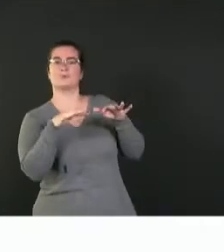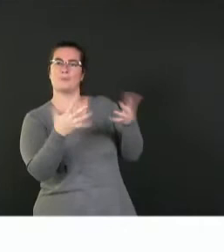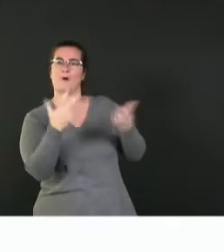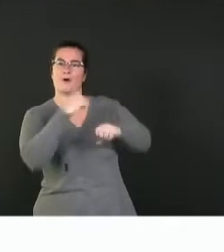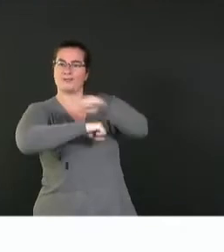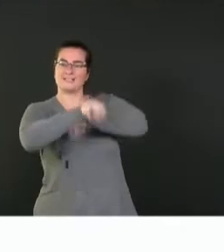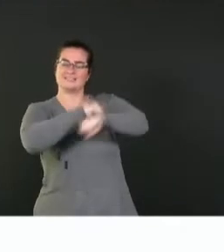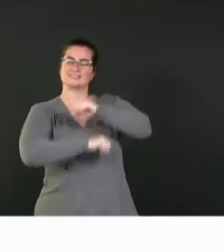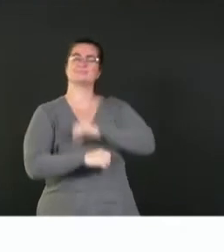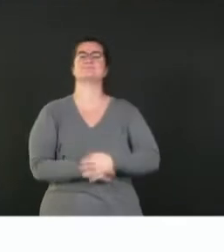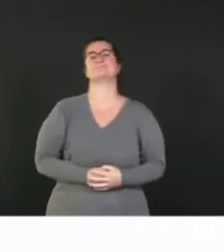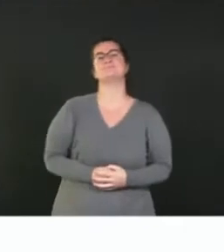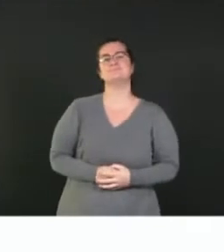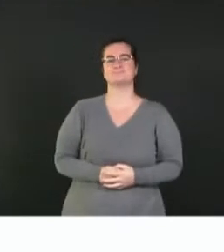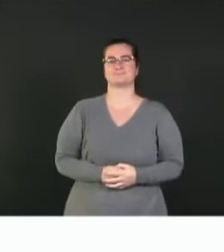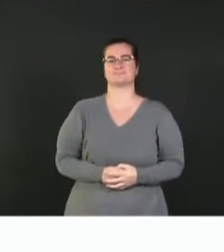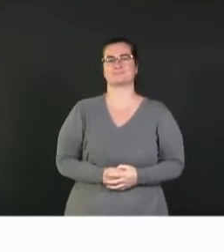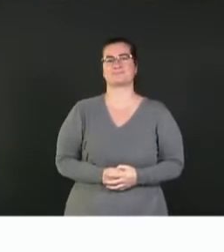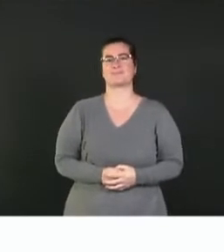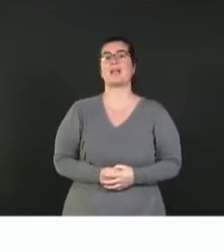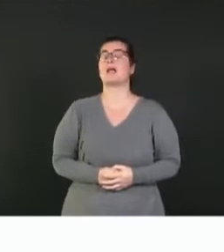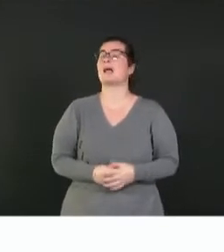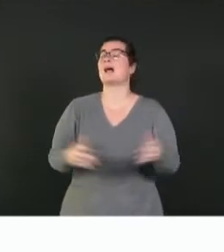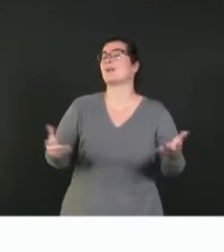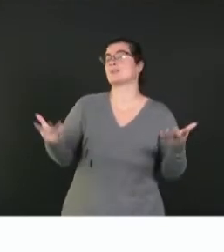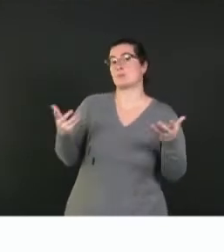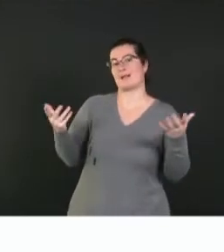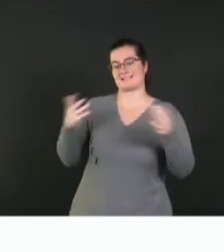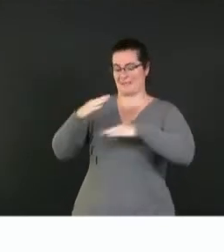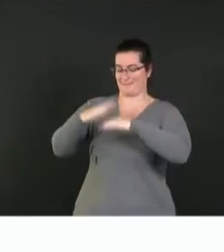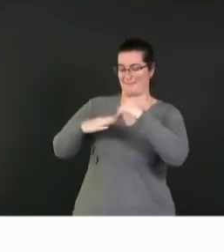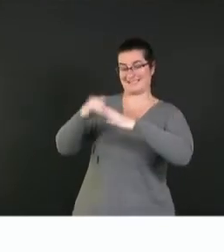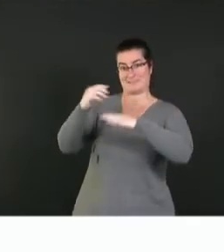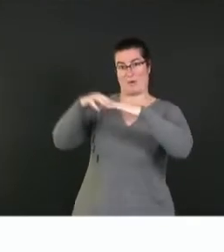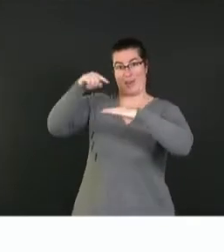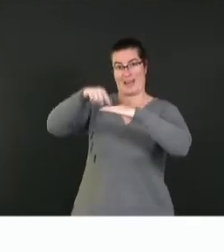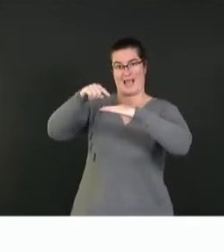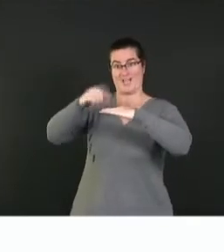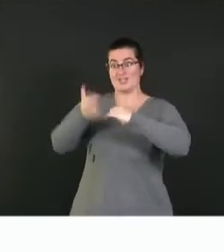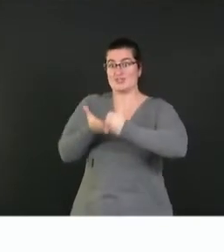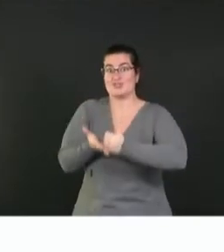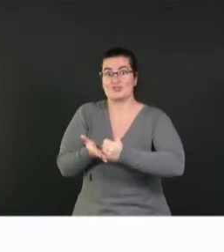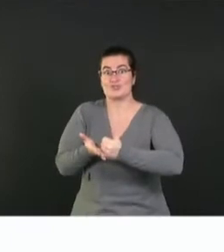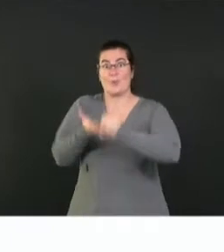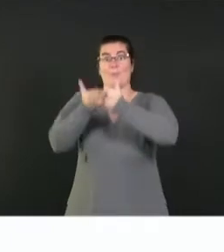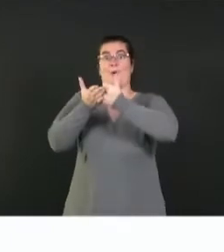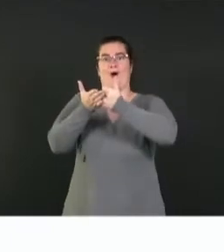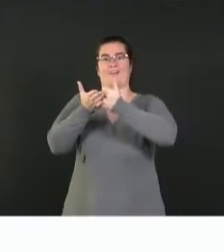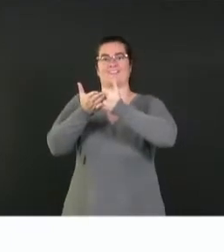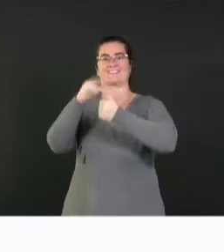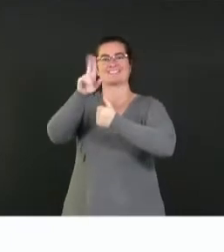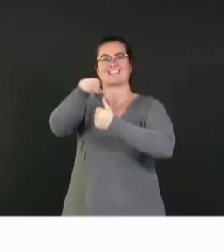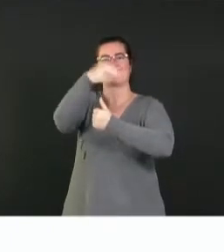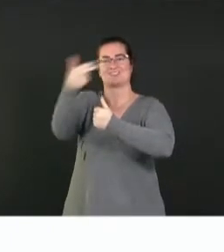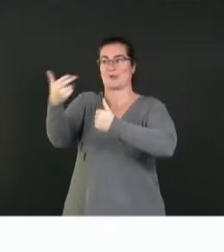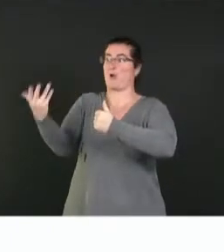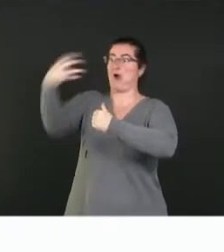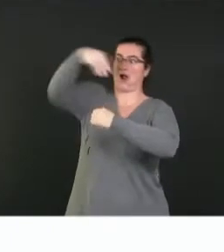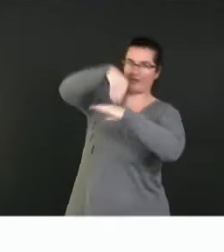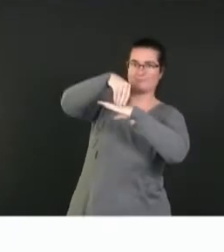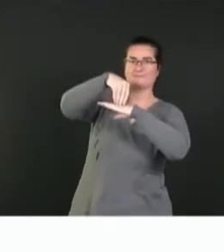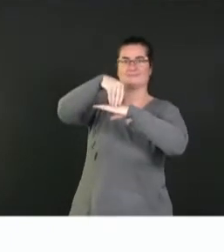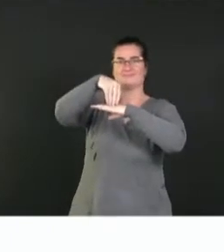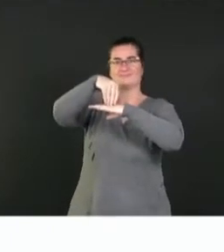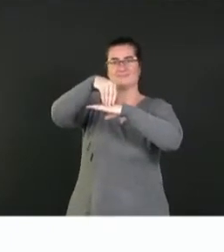C'est l'idée qu'on peut aussi utiliser les bâtiments comme support en fait, de nature et de biodiversité.